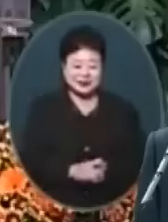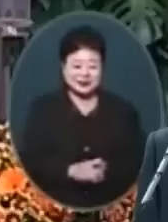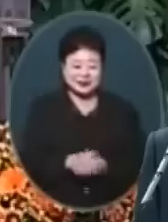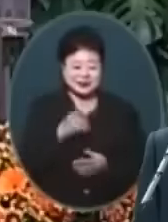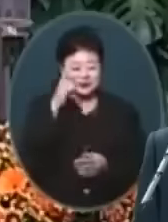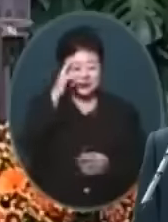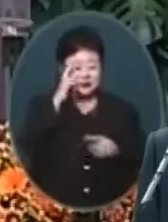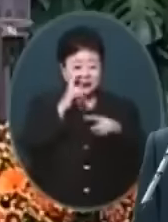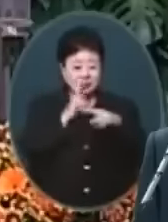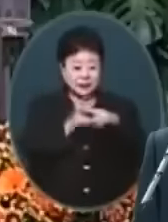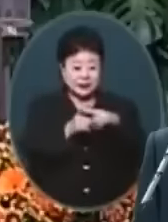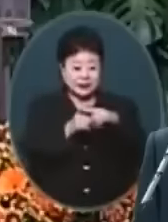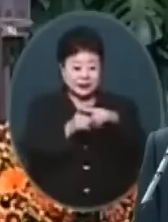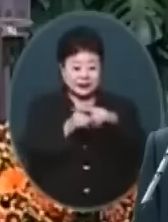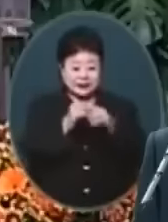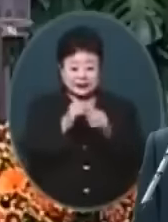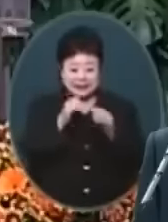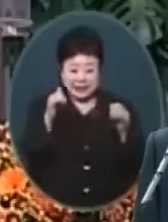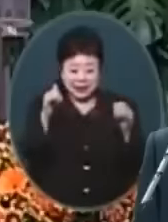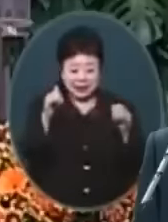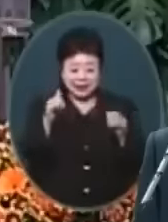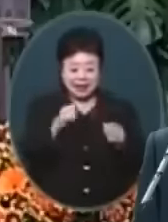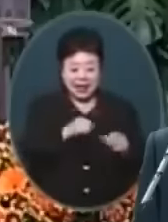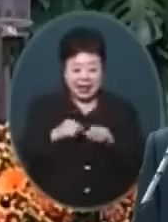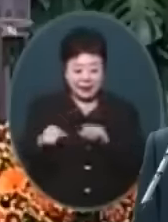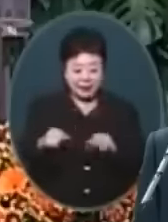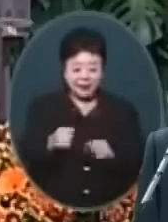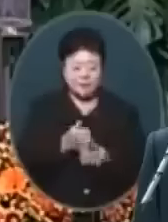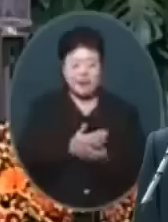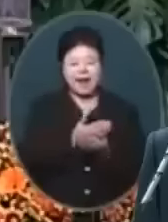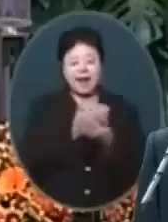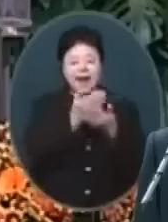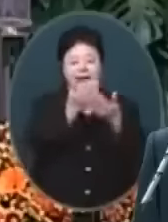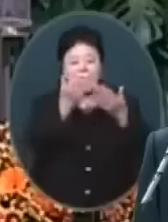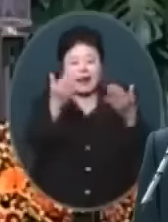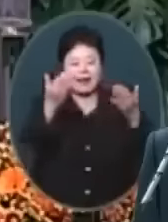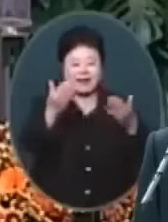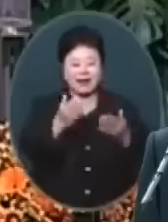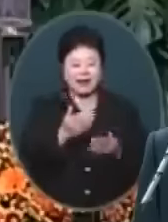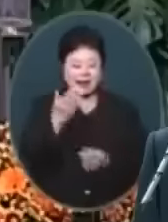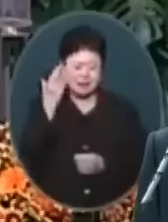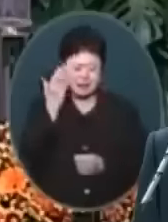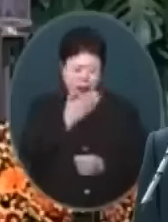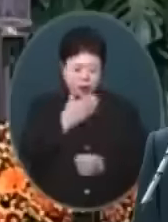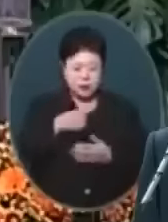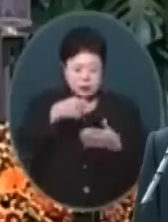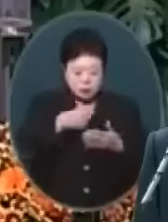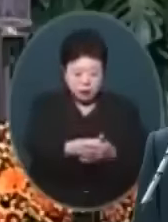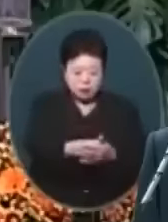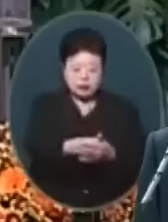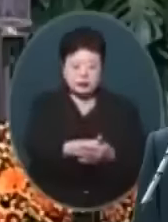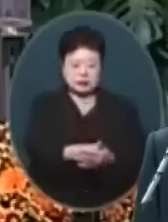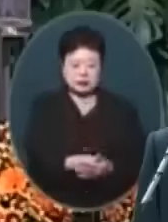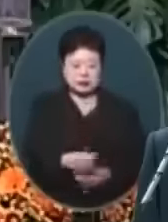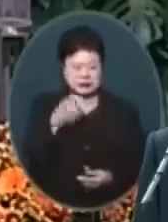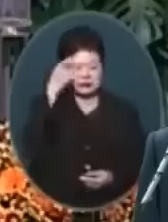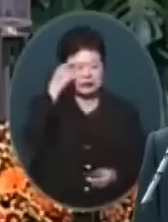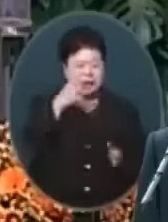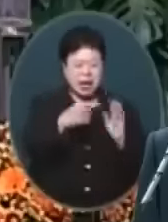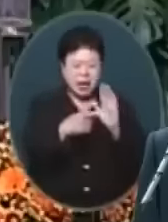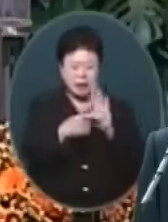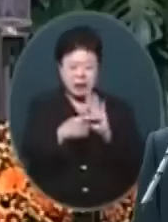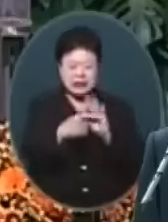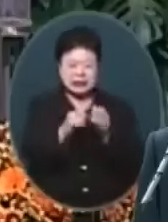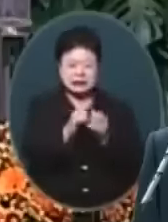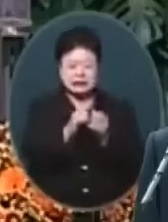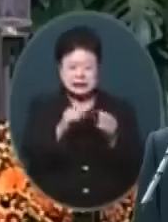긍정적인 자화상을 가진 사람은 어느 행동이 밝고 맑고 담대하며, 부정적인 자화상을 가진